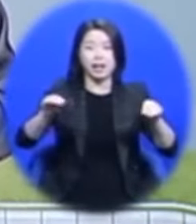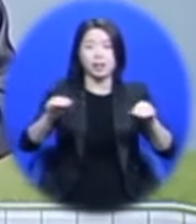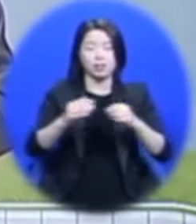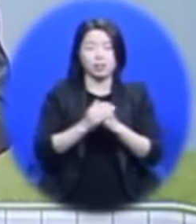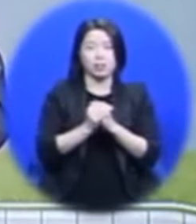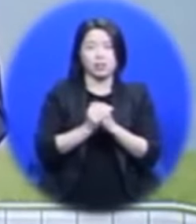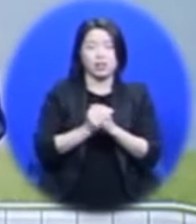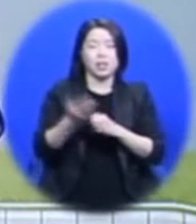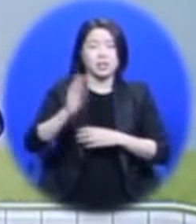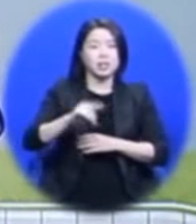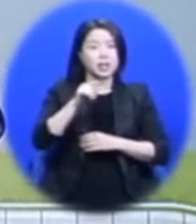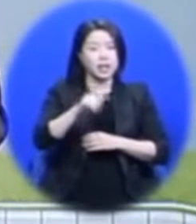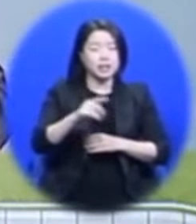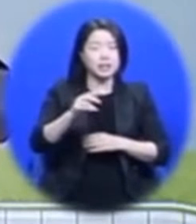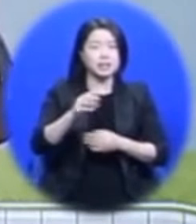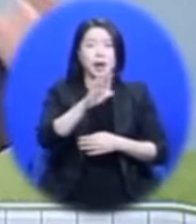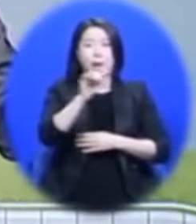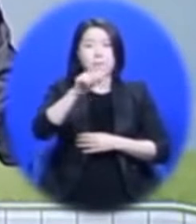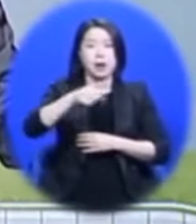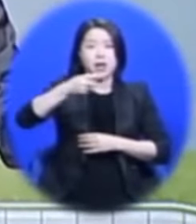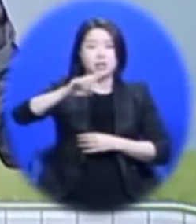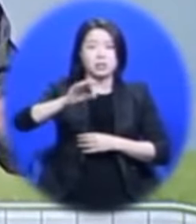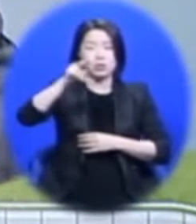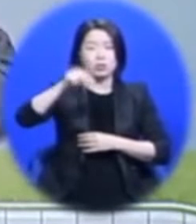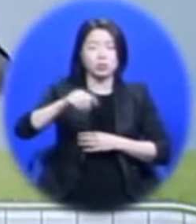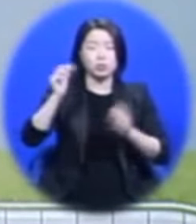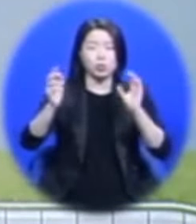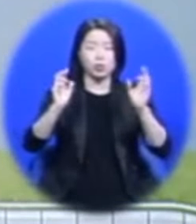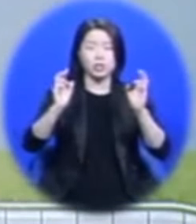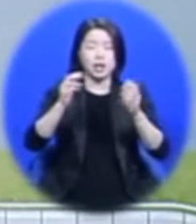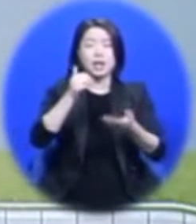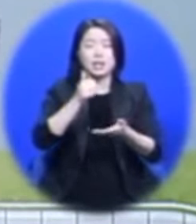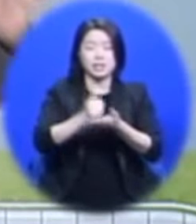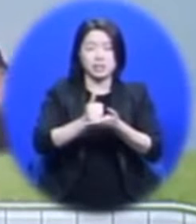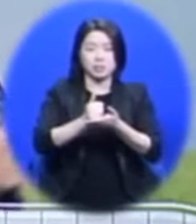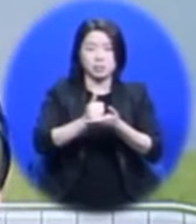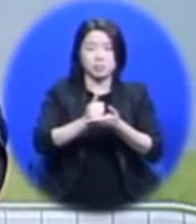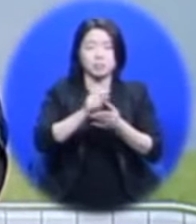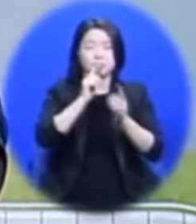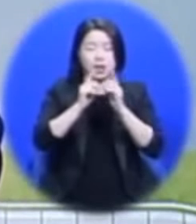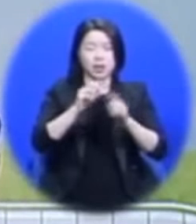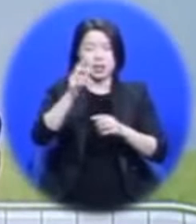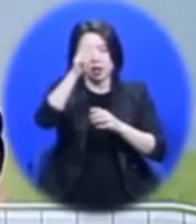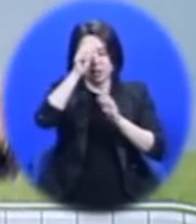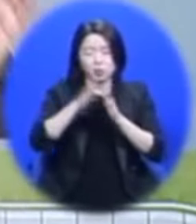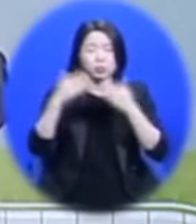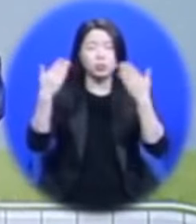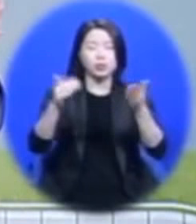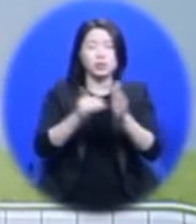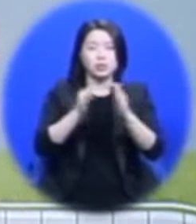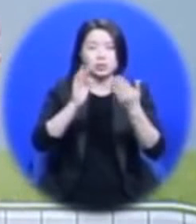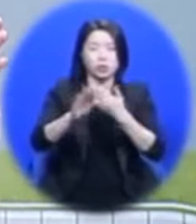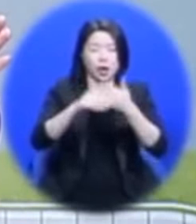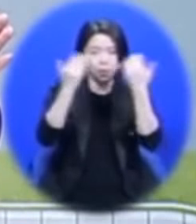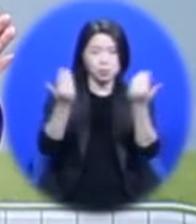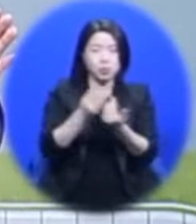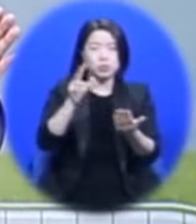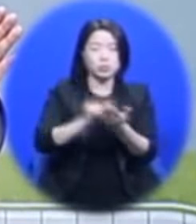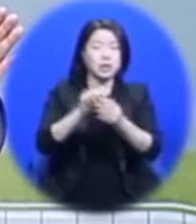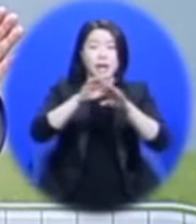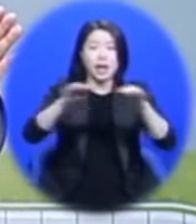그런데 그분이 하는 이야기가, 기도를 했더니 하나님이 그 모든 어려운 문제를 다 해결해 주셨다는 게 아니라는